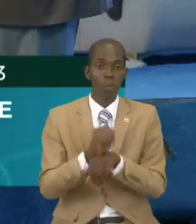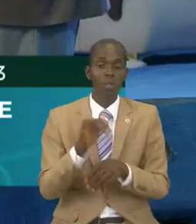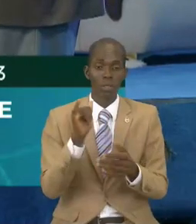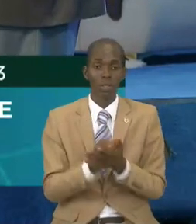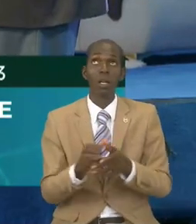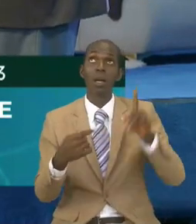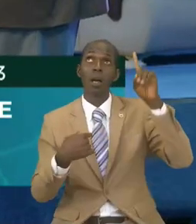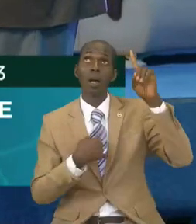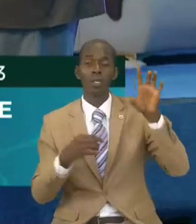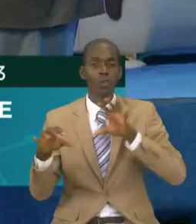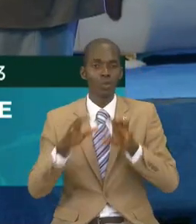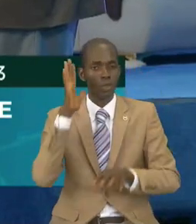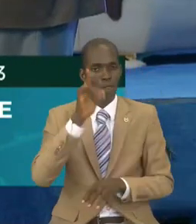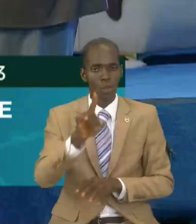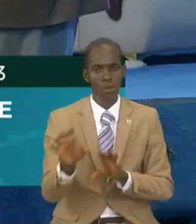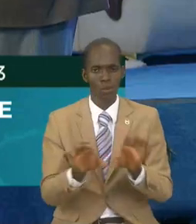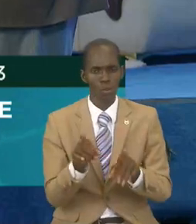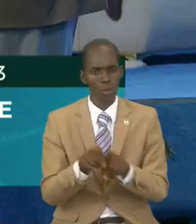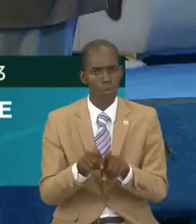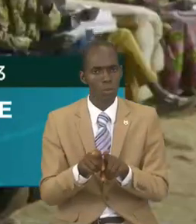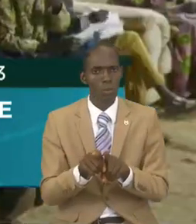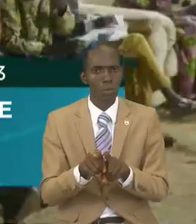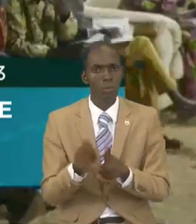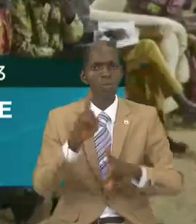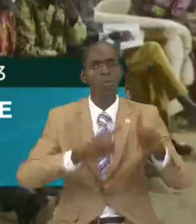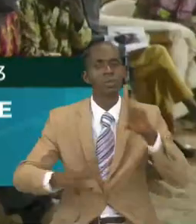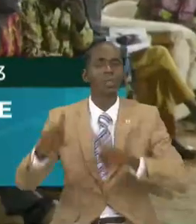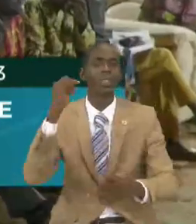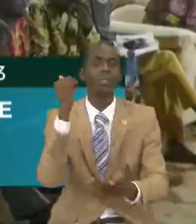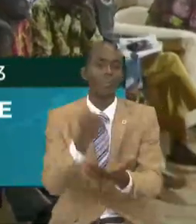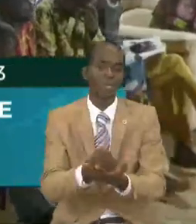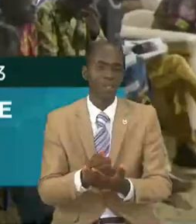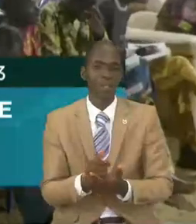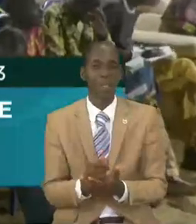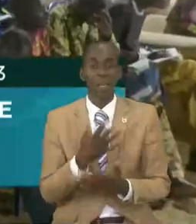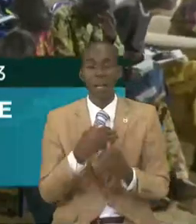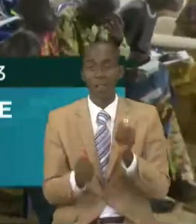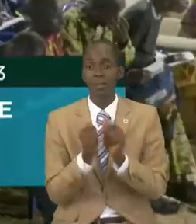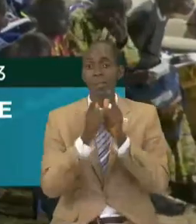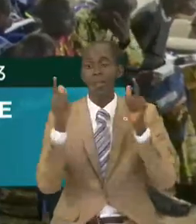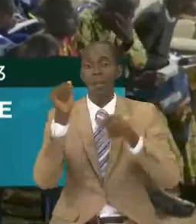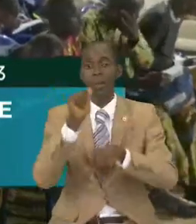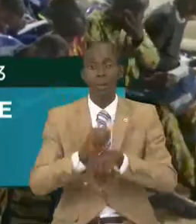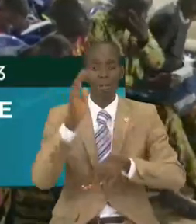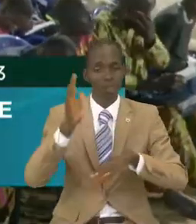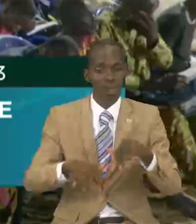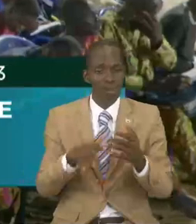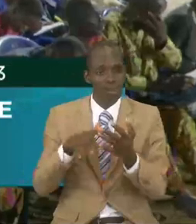fera les œuvres que je fais. Tu as raté un amen là-bas. Et il en fera de plus